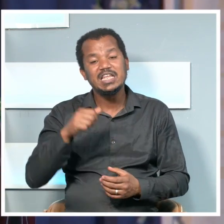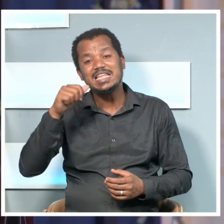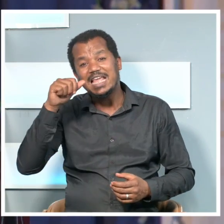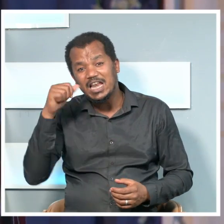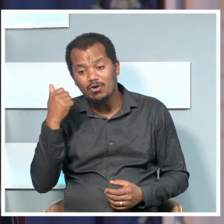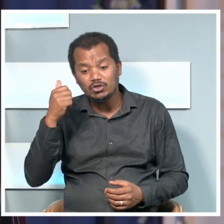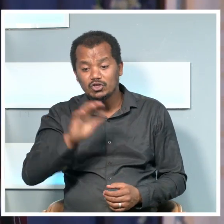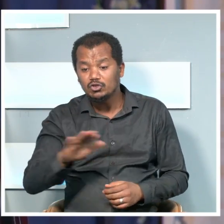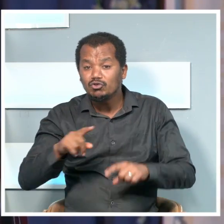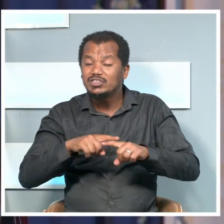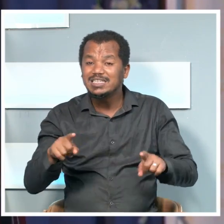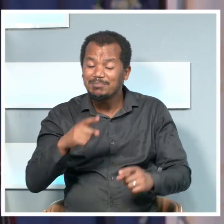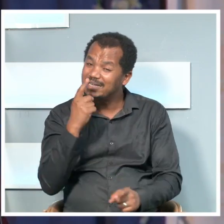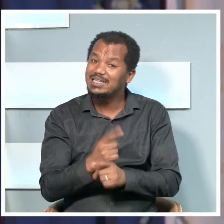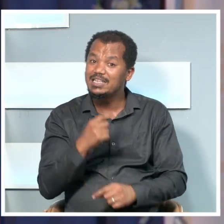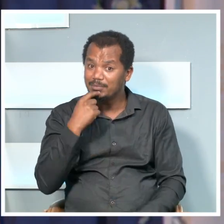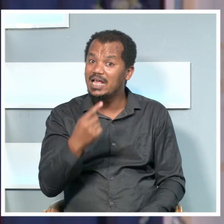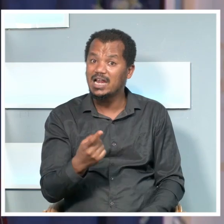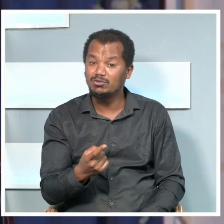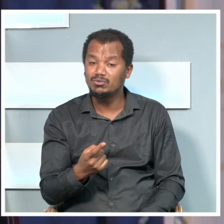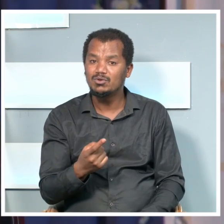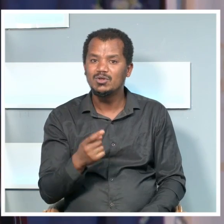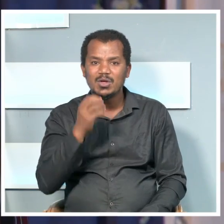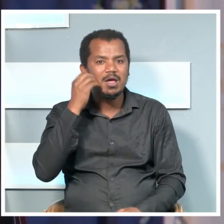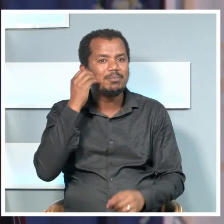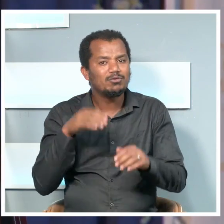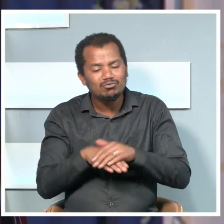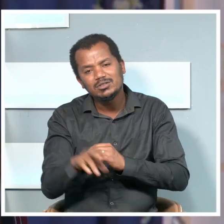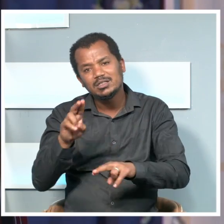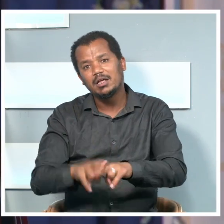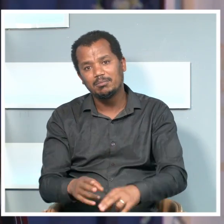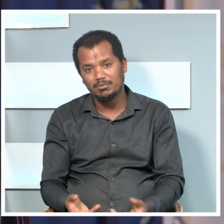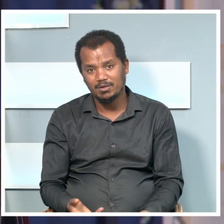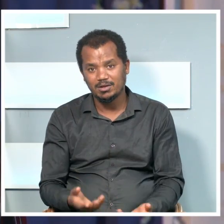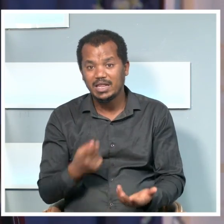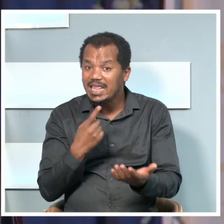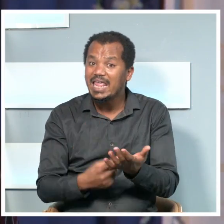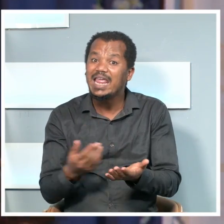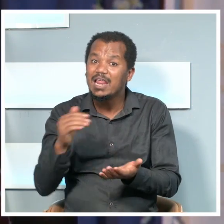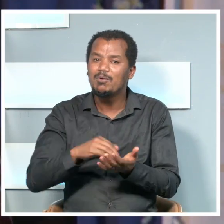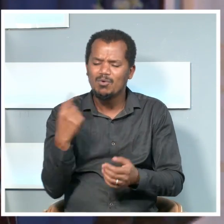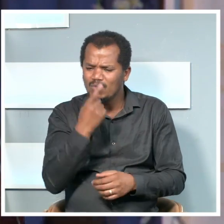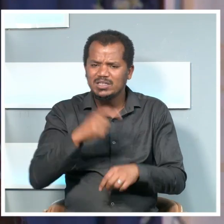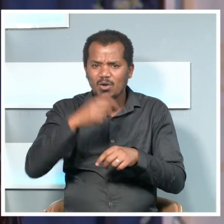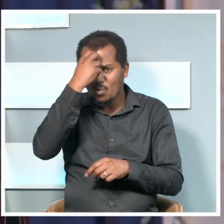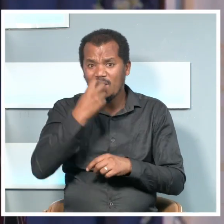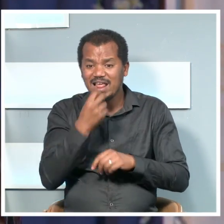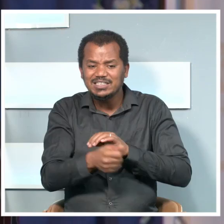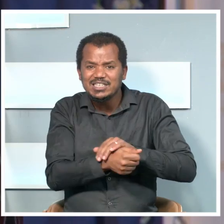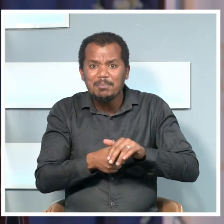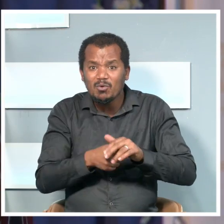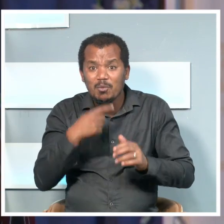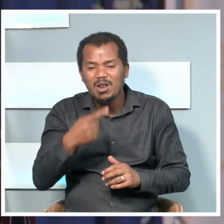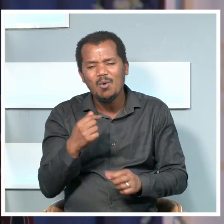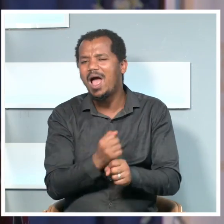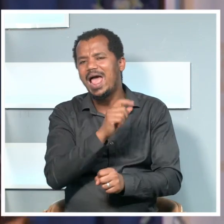የሌሎች ልጆች ግን በእርግጠኝነት ምነግራችሁ እቤታቸው ውስጥ ናቸው ይሄ ደግሞ ሁሌ ወላጅ ደብቆ የሚለው ነገር